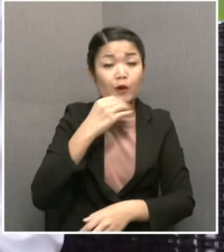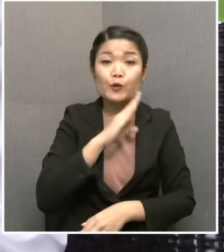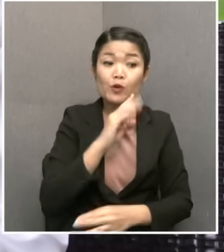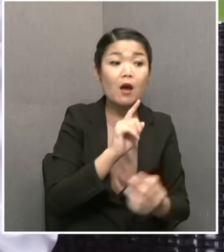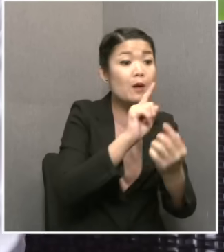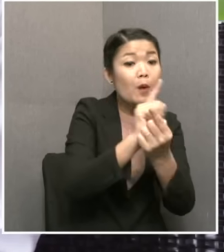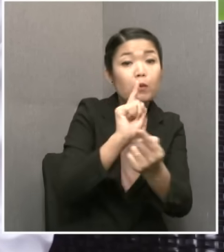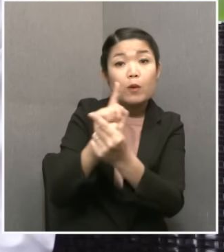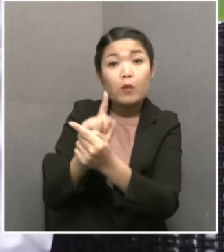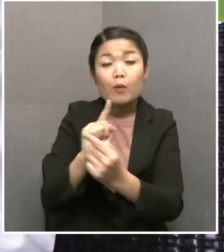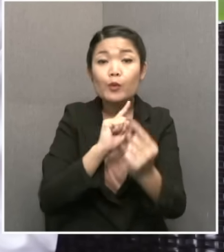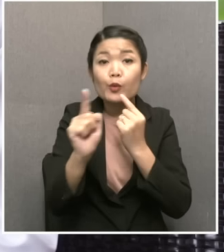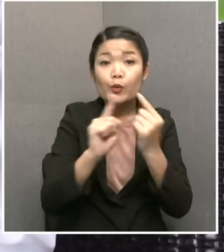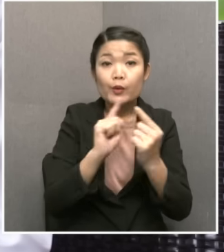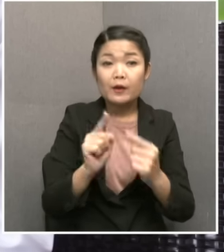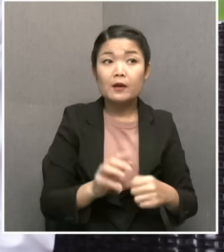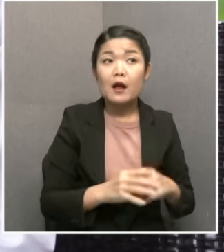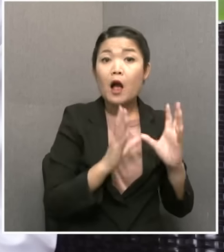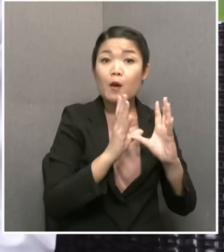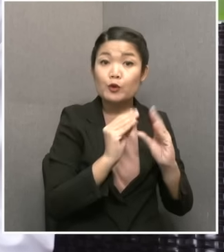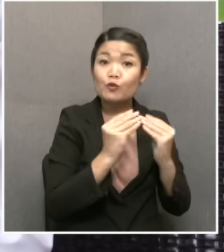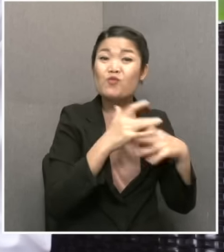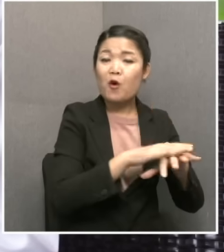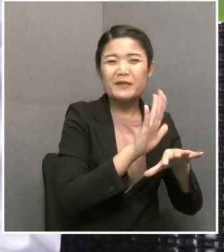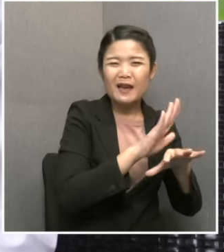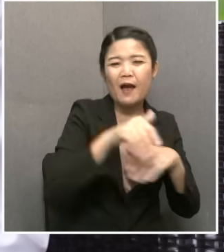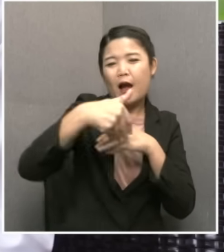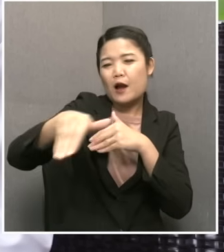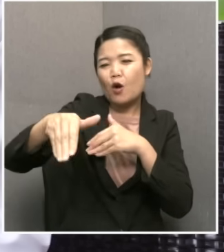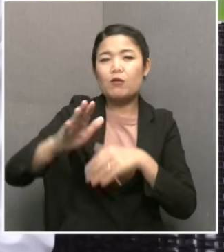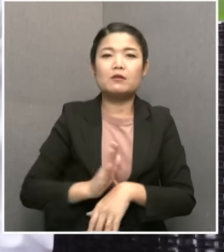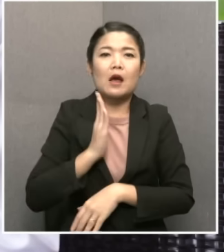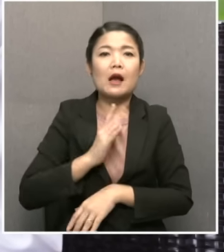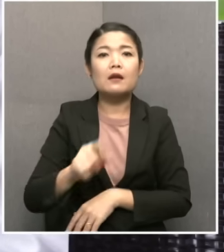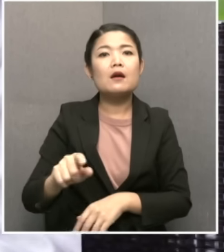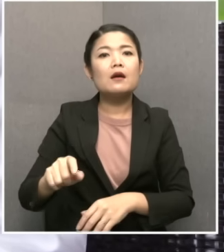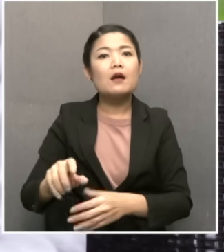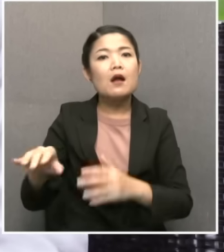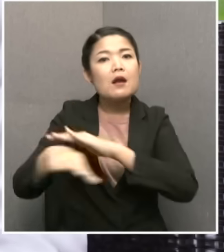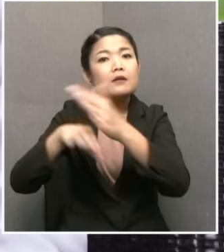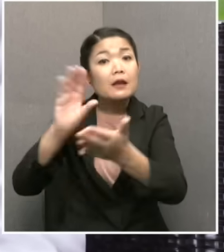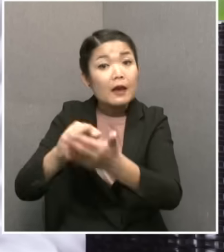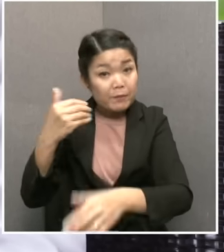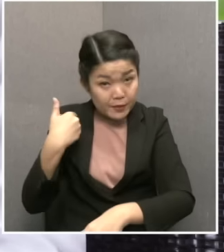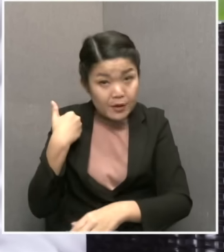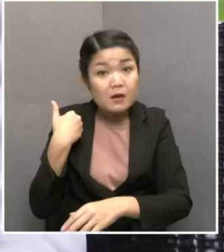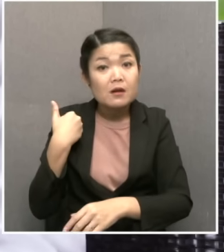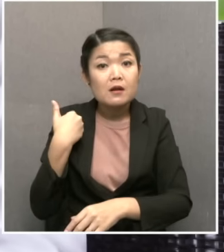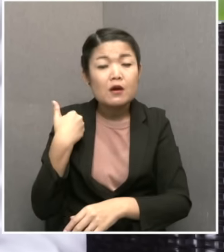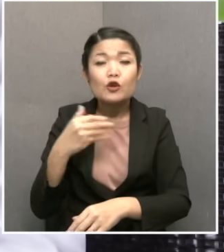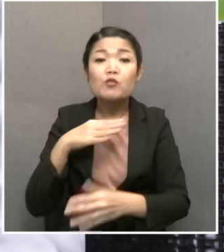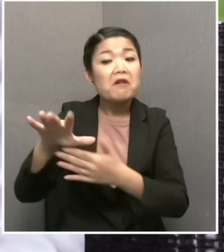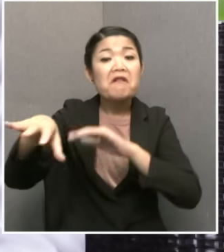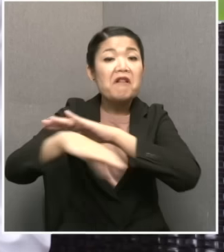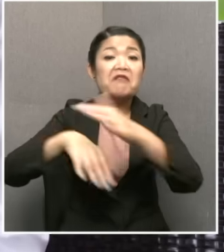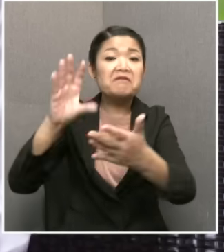เขาเรียกว่านอกรอบ ไม่เป็นทางการ มีหลักฐานไหม ไม่มี บันทึกไหมถ้าไม่มีมันก็จะผูกพันได้ลำบากนะครับ